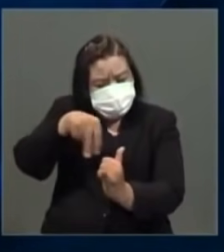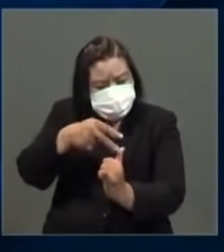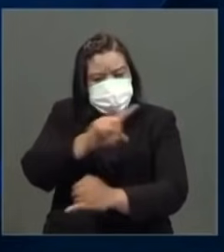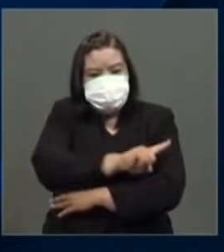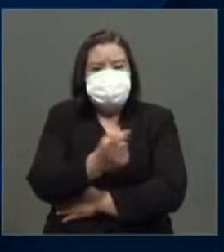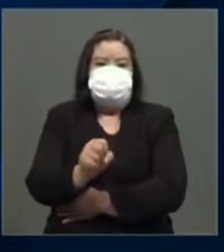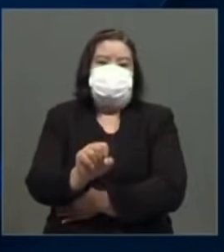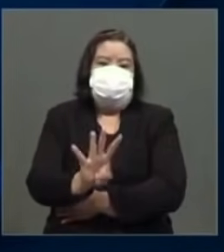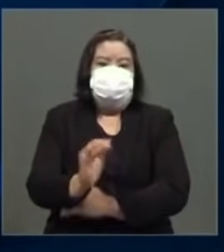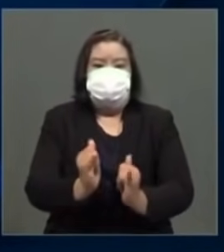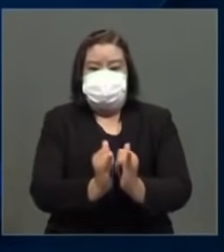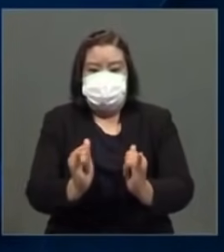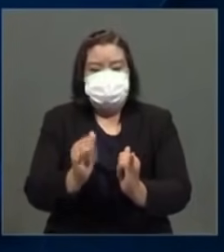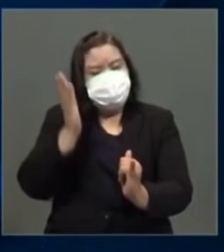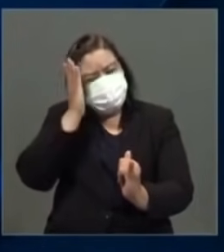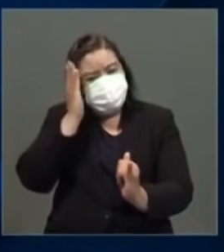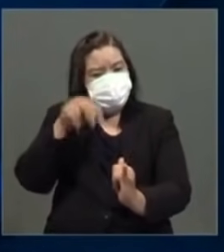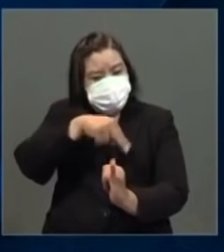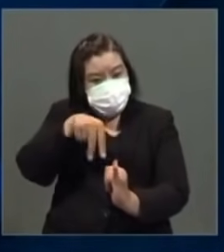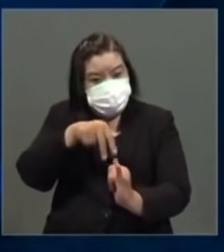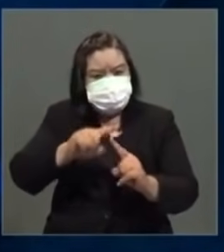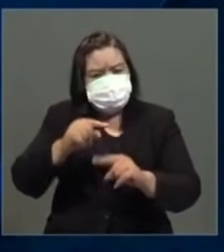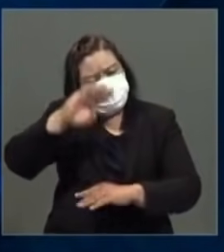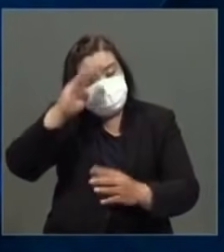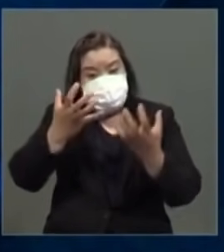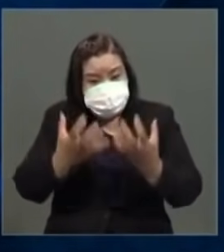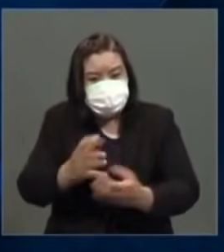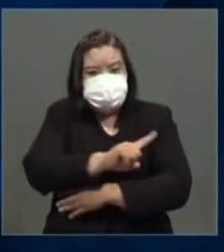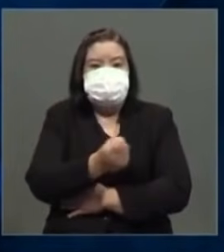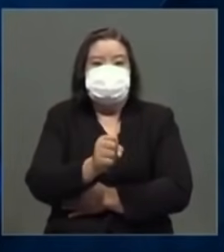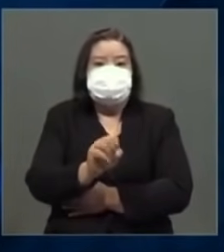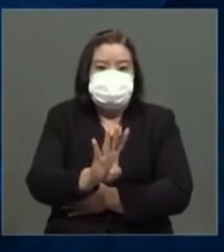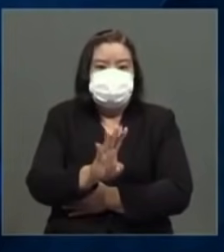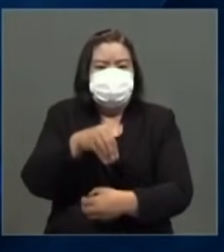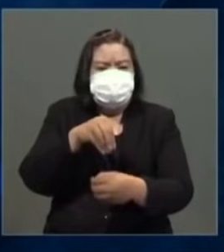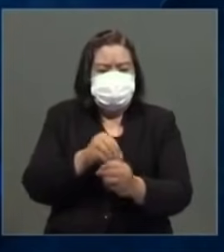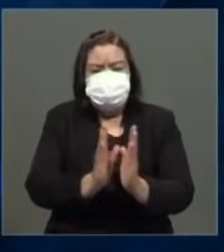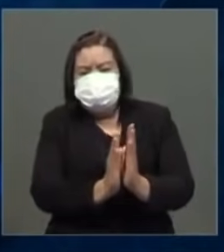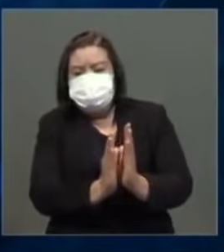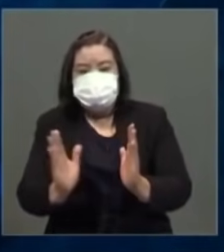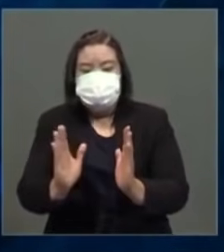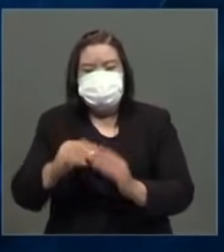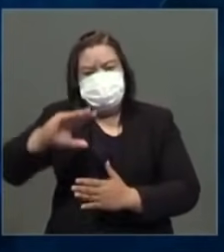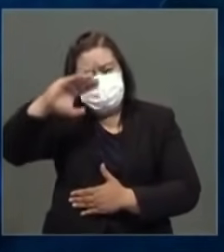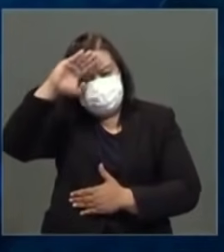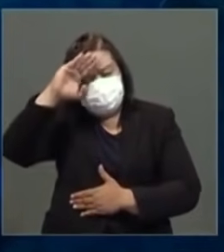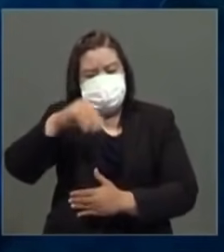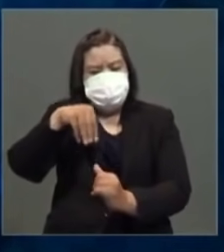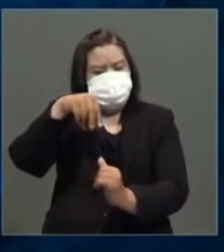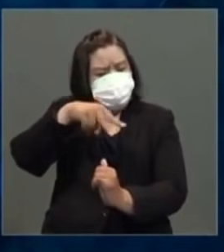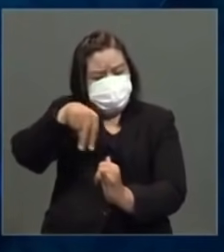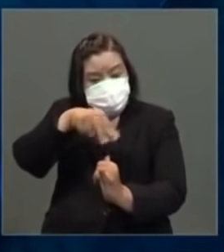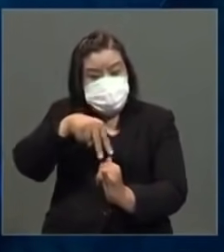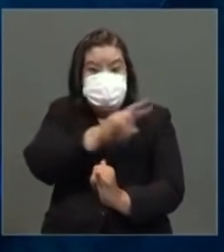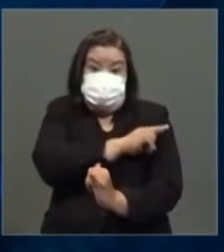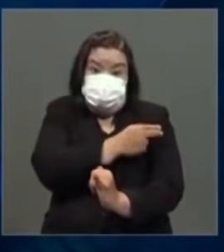14 วันแล้วถ้าคนไหนที่อาการหนักก็จะเกิน14วันก็เลยทำให้อัตราการนอนโรงพยาบาลของเรามีข้อจำกัด